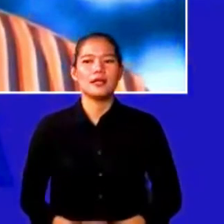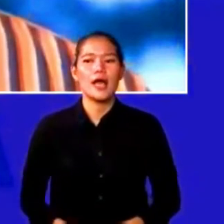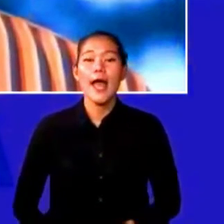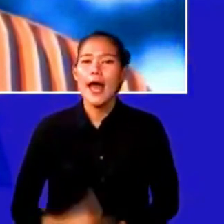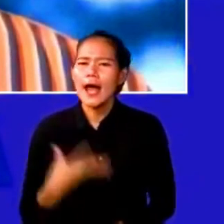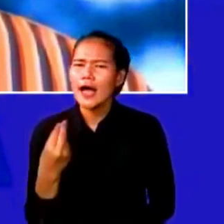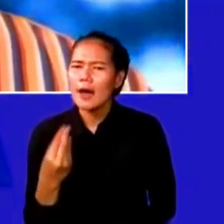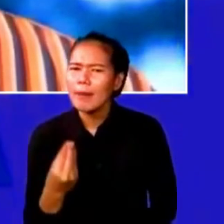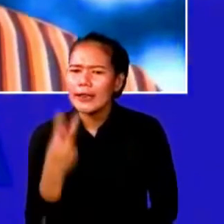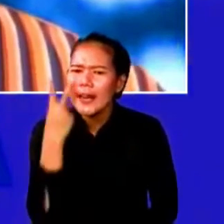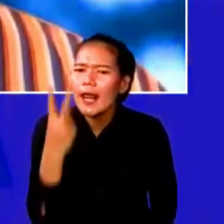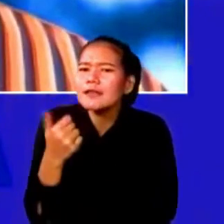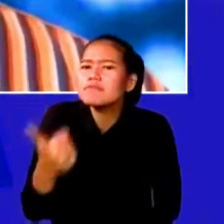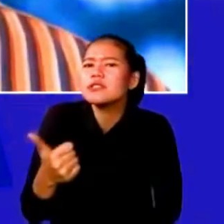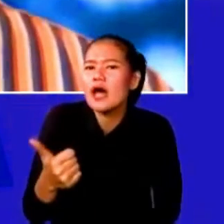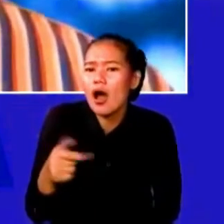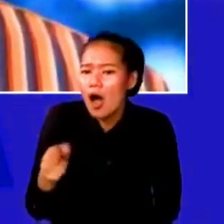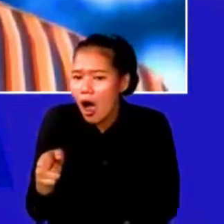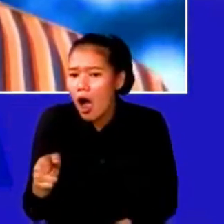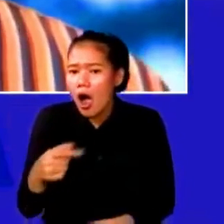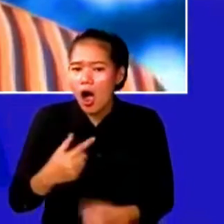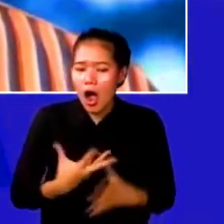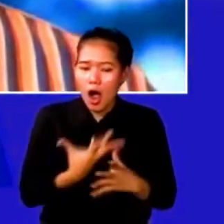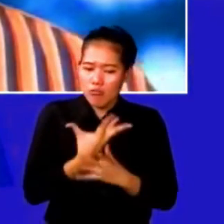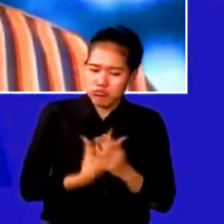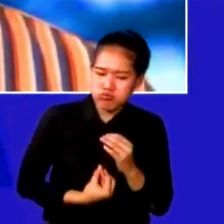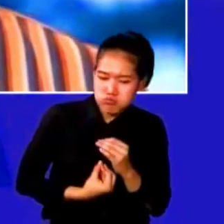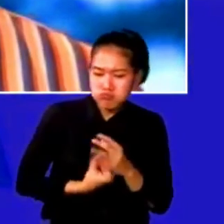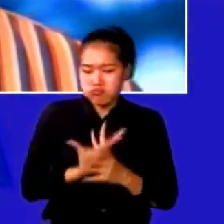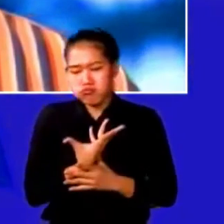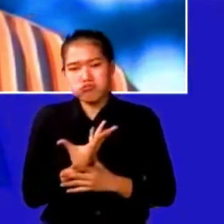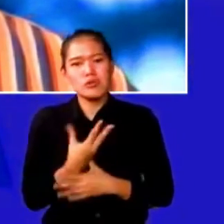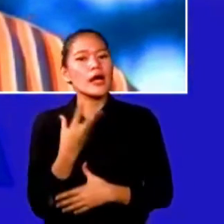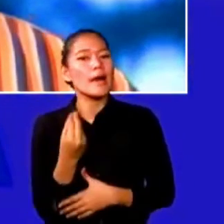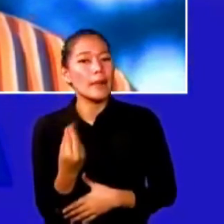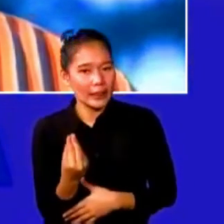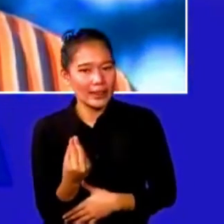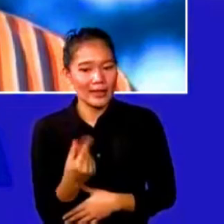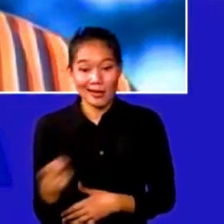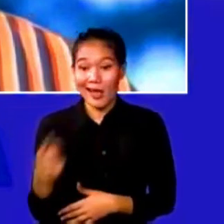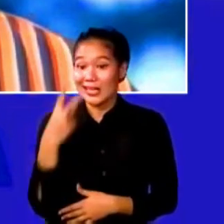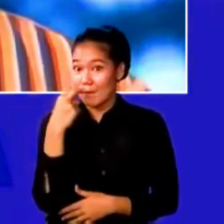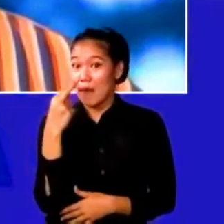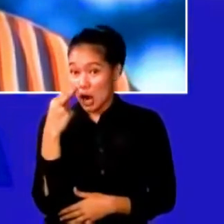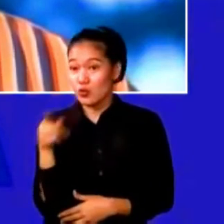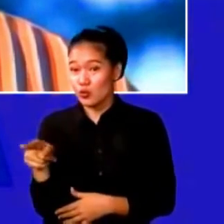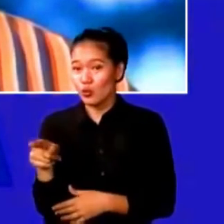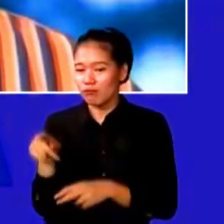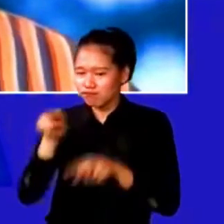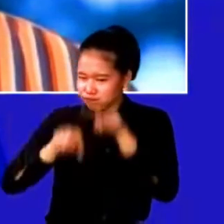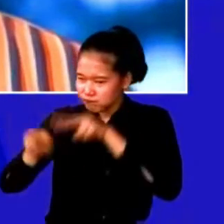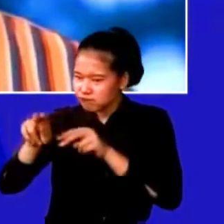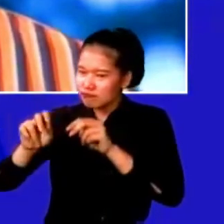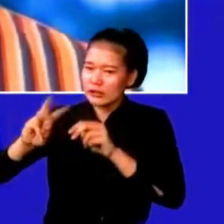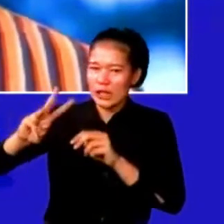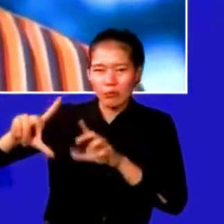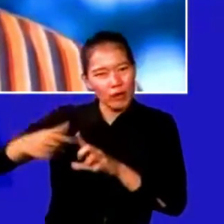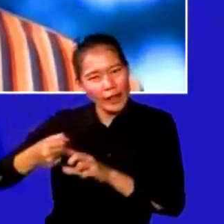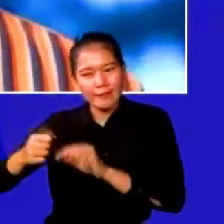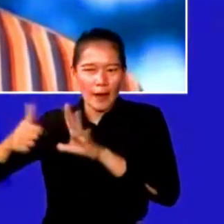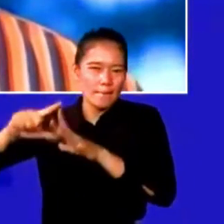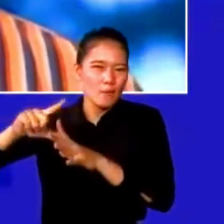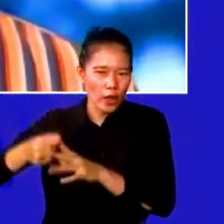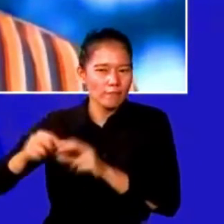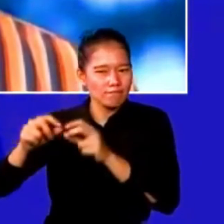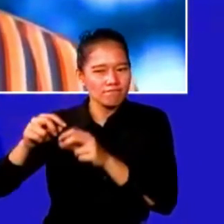Kapan sih kita tahu bahwa dia turun apa naik antibodinya Kamu sekarang di Bandung diikutin terus tiga bulan 6 bulan itu